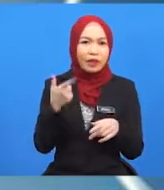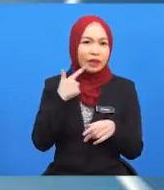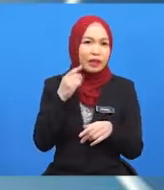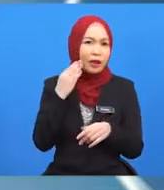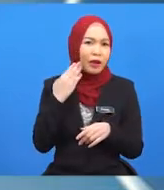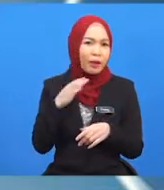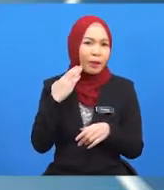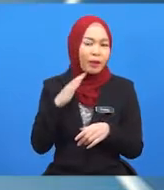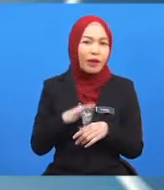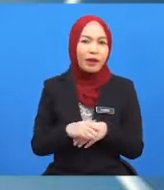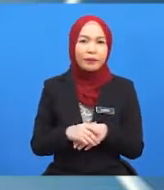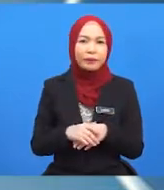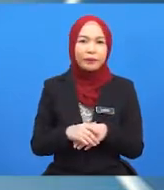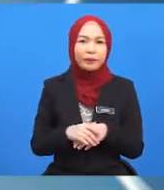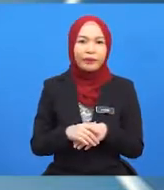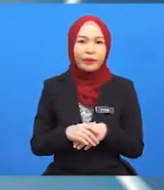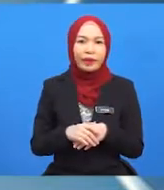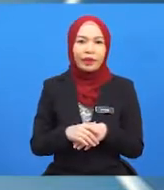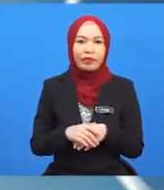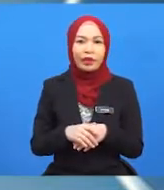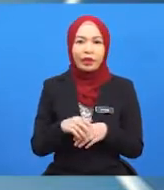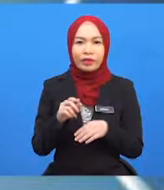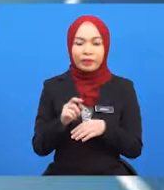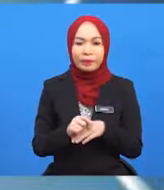ataupun masih sakit setelah menggunakan serbuk penaik dan cuka,